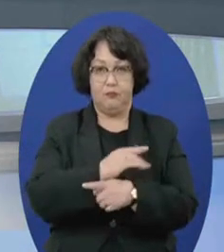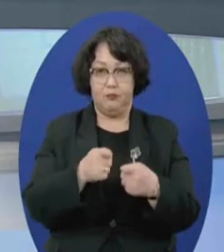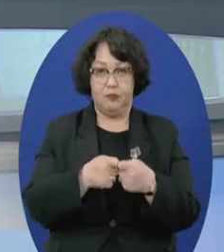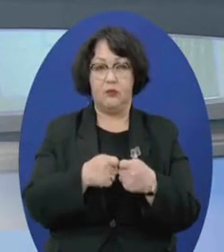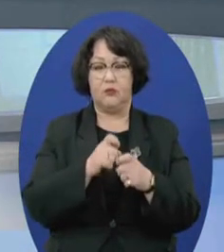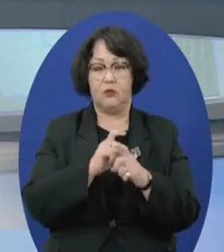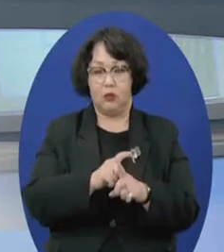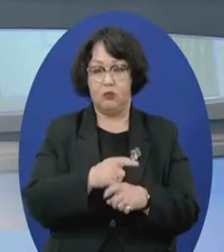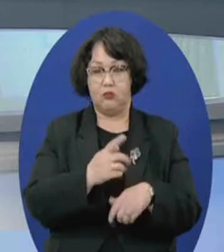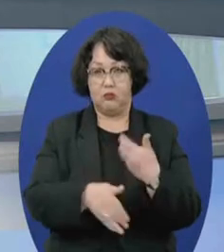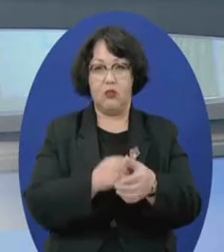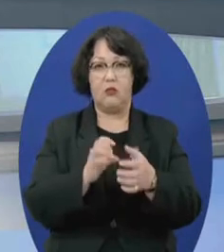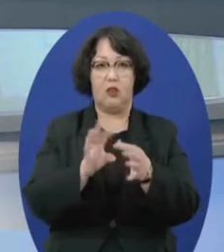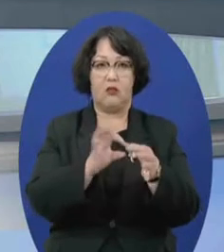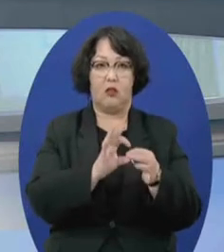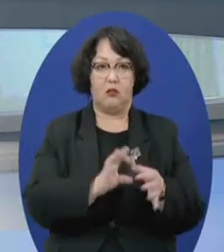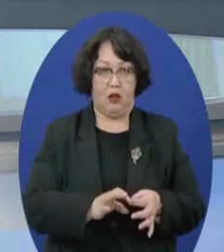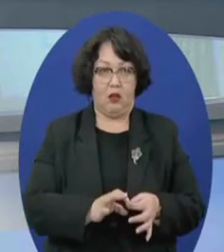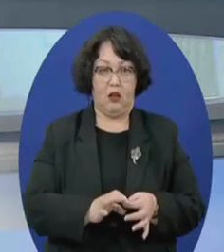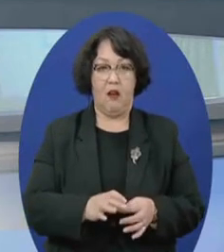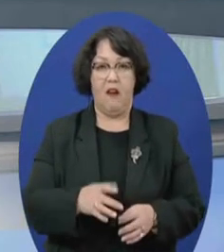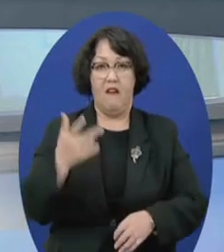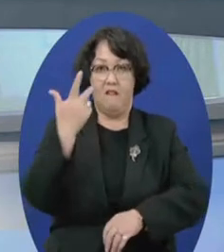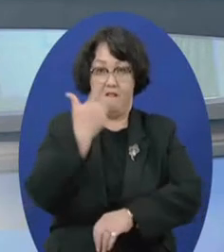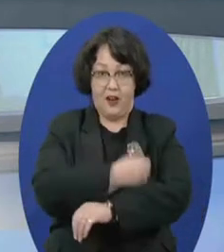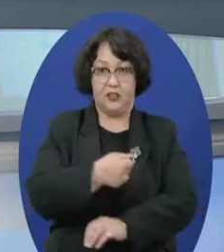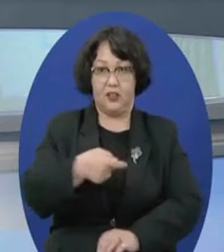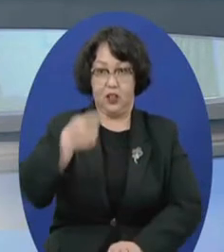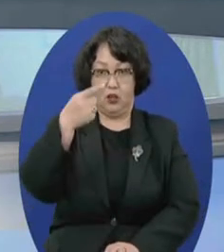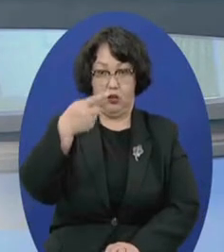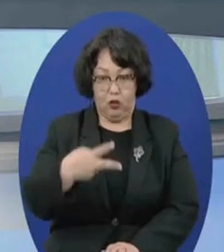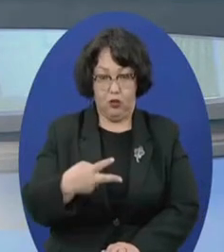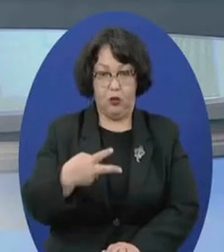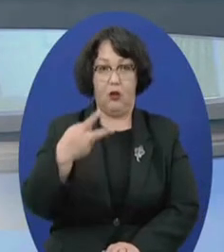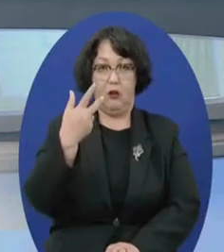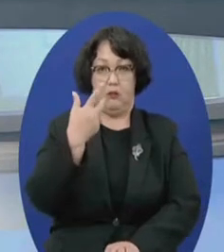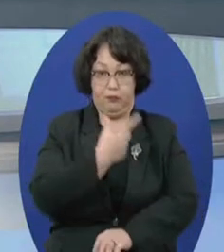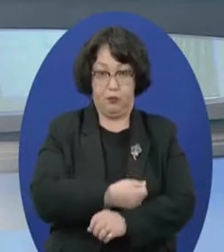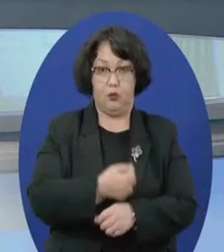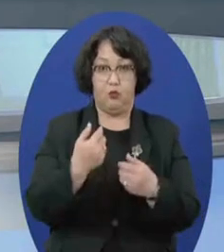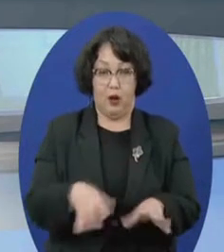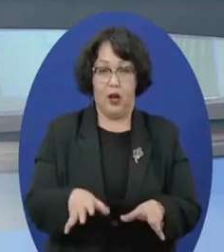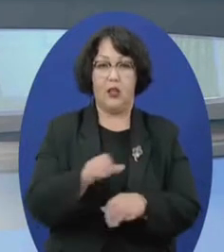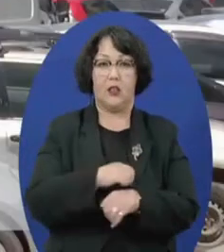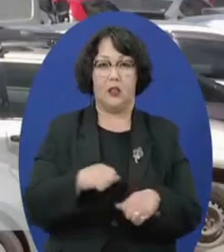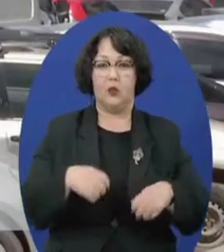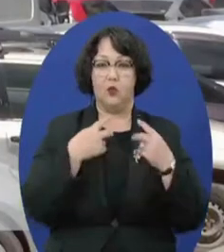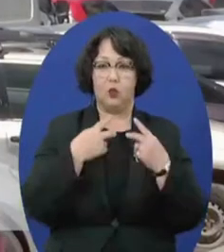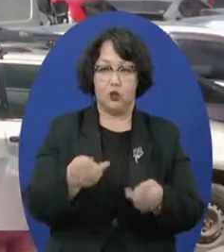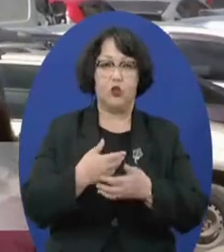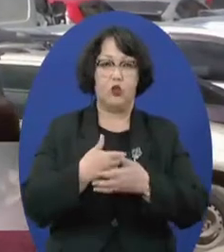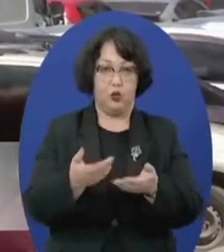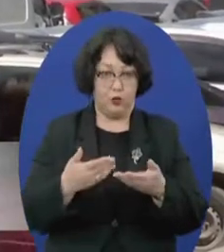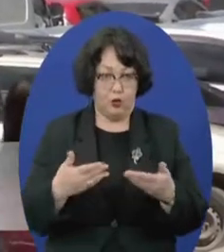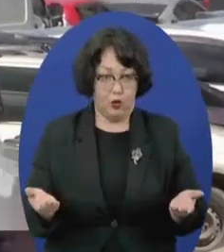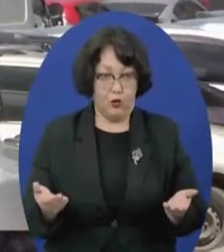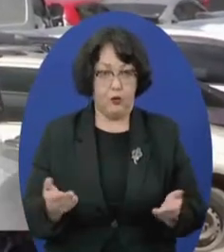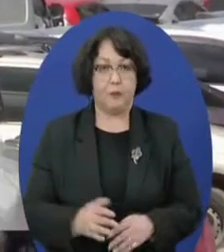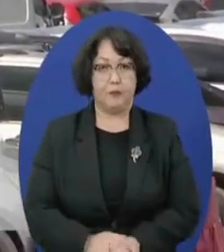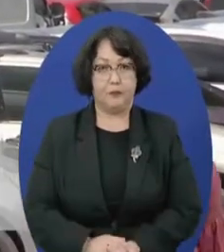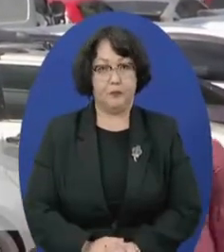дахин нээж байгаа юм. Хоол үйлчилгээний газрууд зөвхөн вакцины 2 тунд хамрагдсан иргэдэд үйлчлэх юм а.